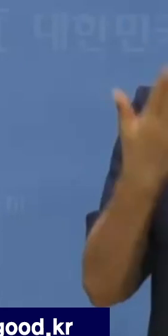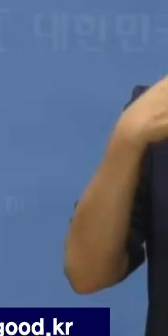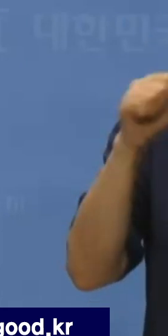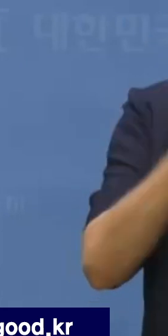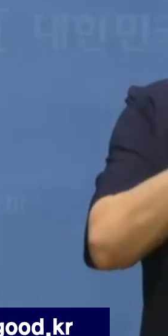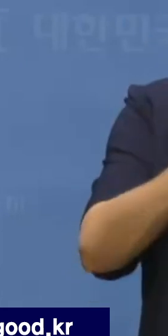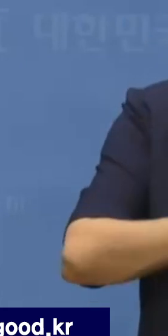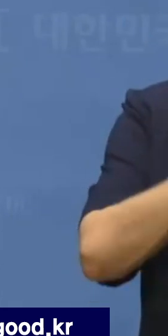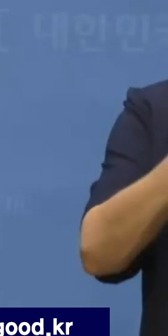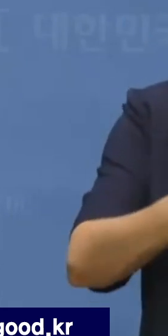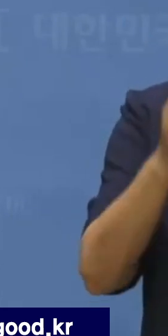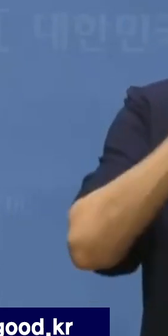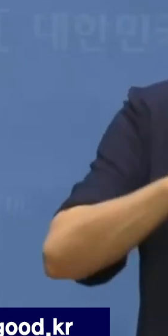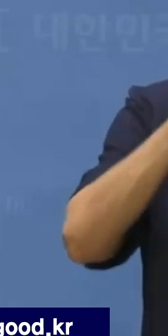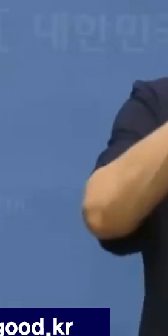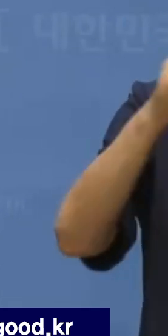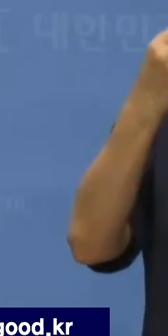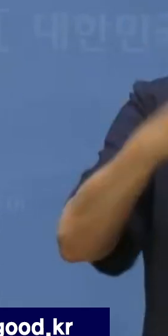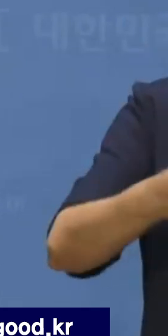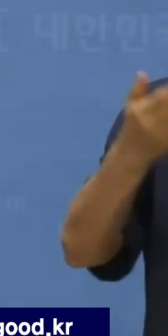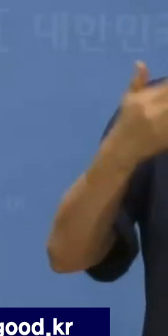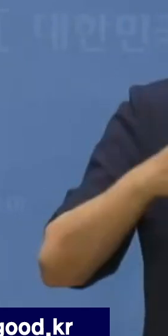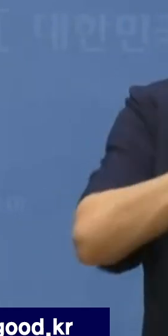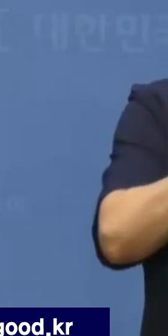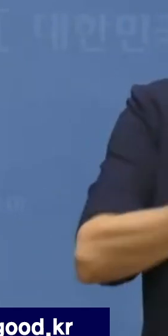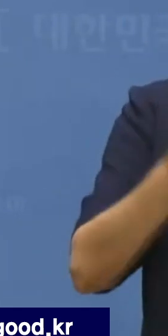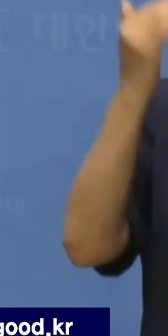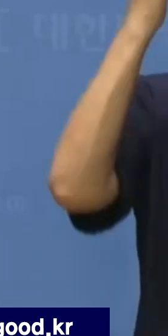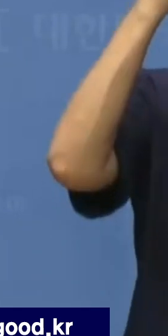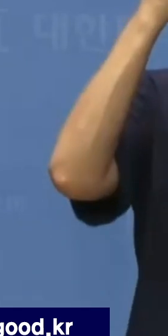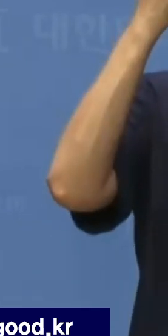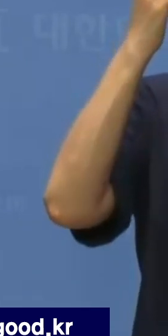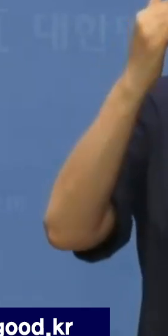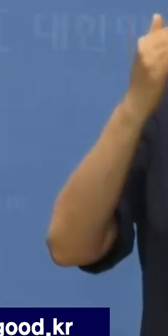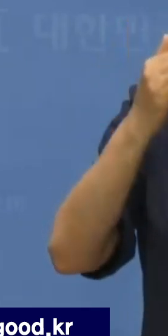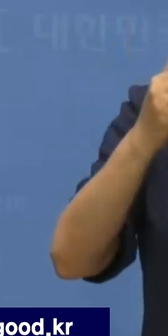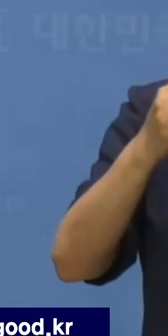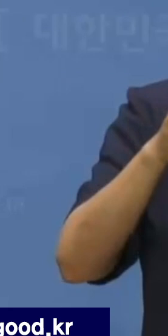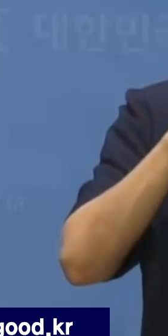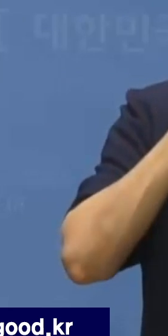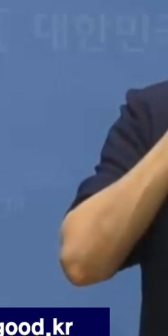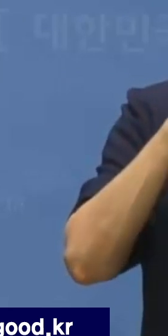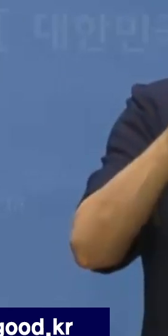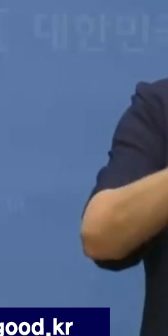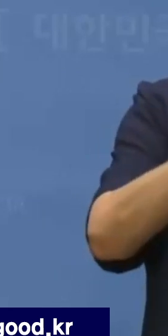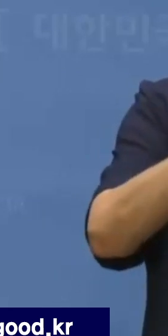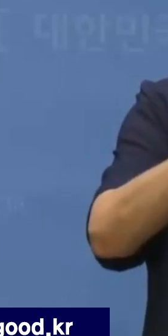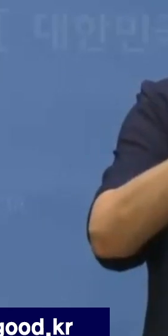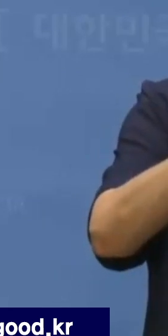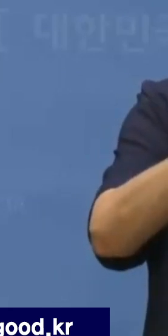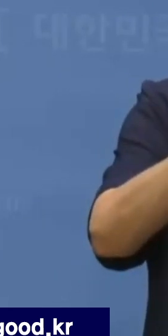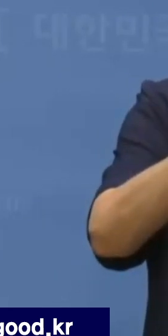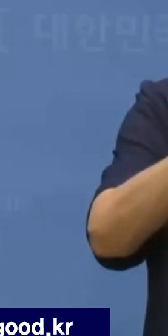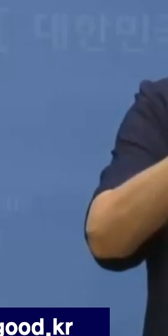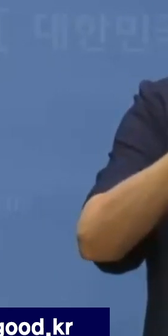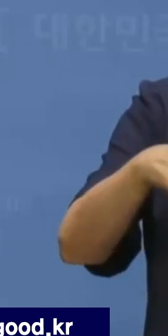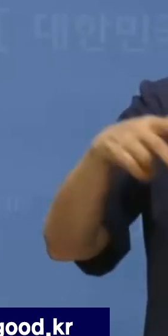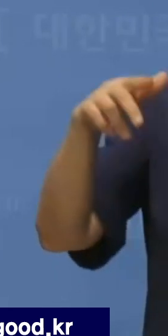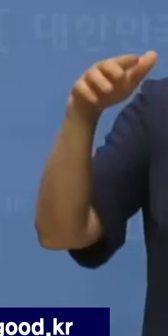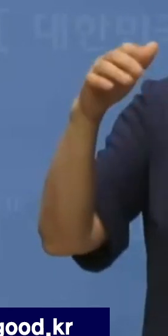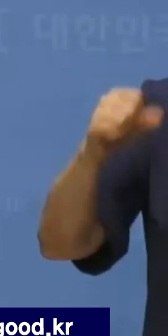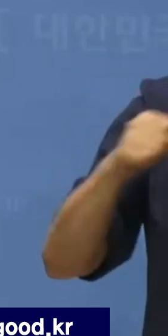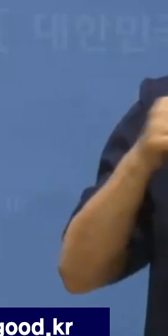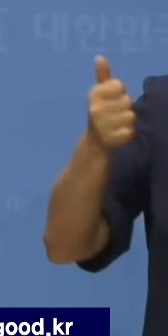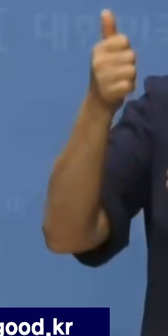학폭은 자유롭고 공정하게 교육받을 권리를 침해하던 하는 것이라는 입장은 이 특보 아들의